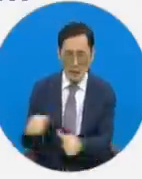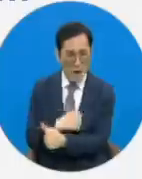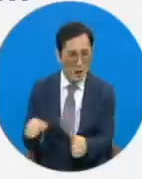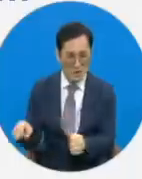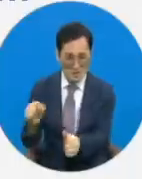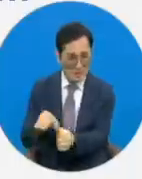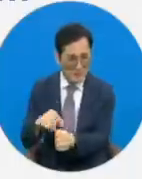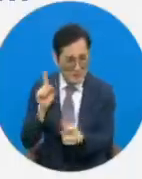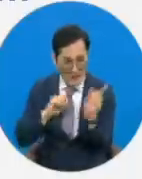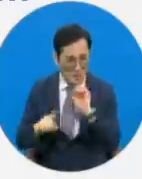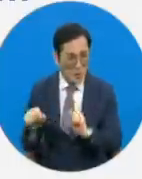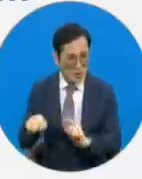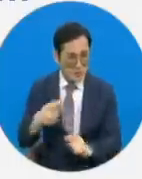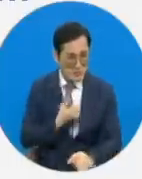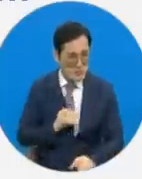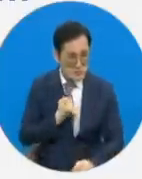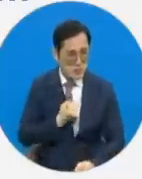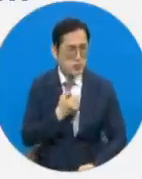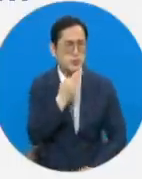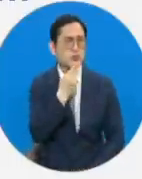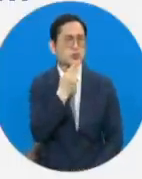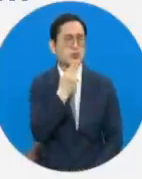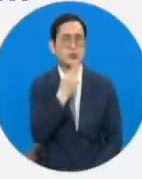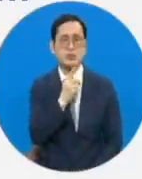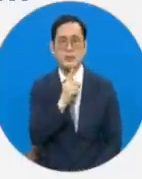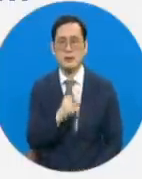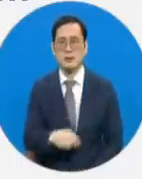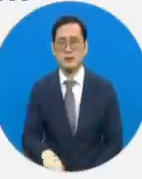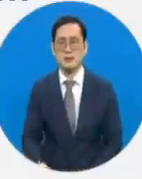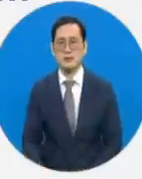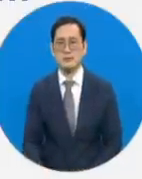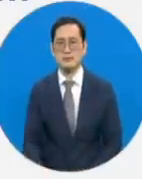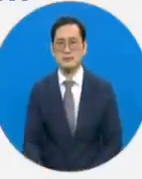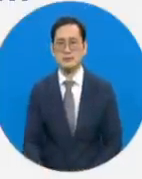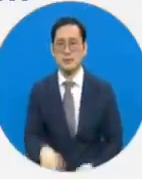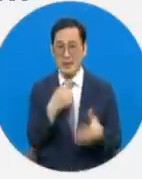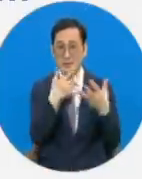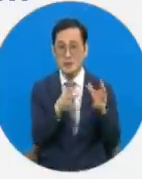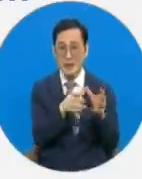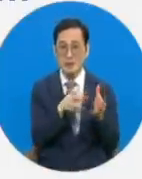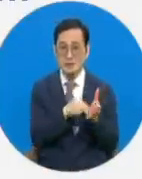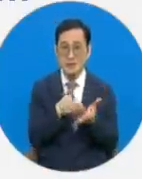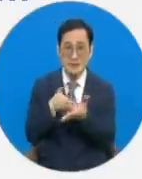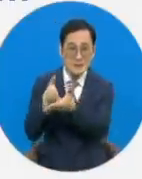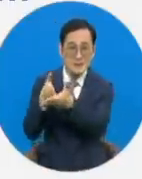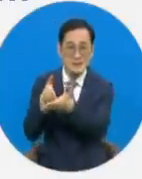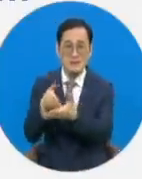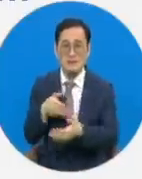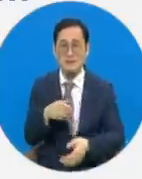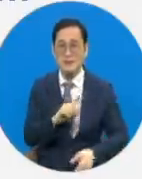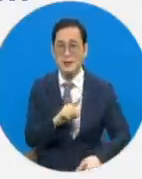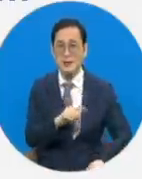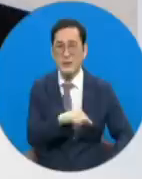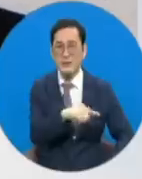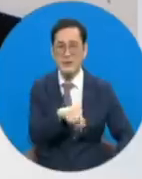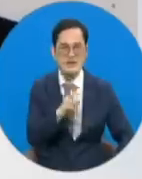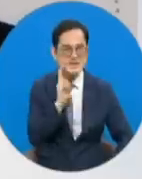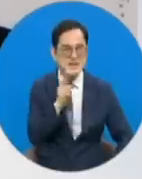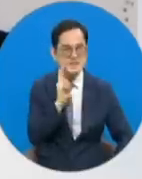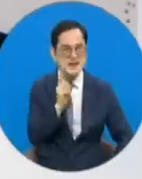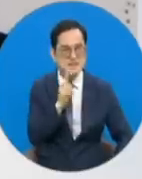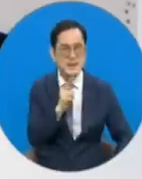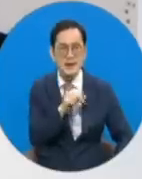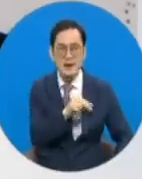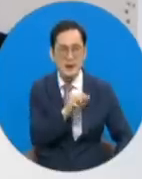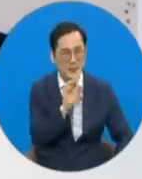어떻게 보십니까? 아니, 어떠십니까? 이제 그런 것 같아요. 이제 그 민주당에서 문제를 제기하고 있는 부분을 보면 이건 상당히 좀 심각하다 그런 생각이